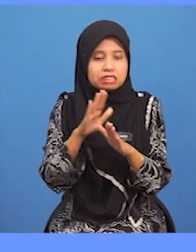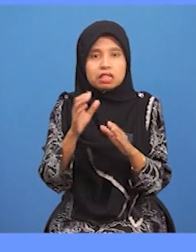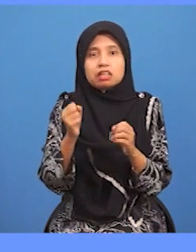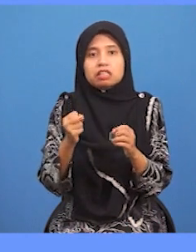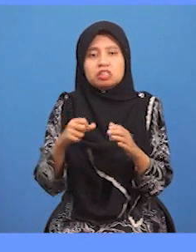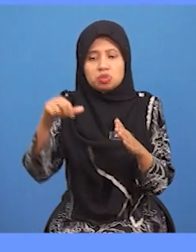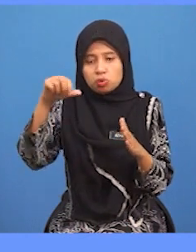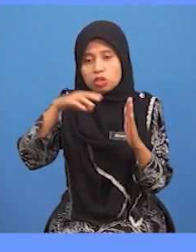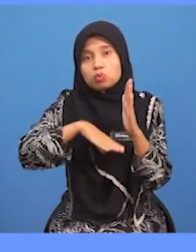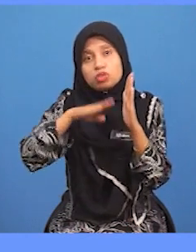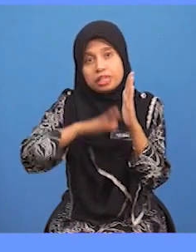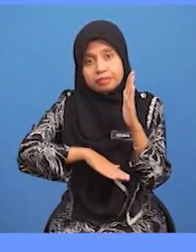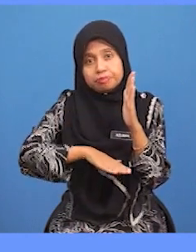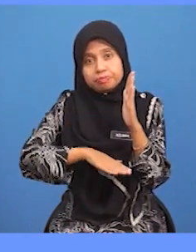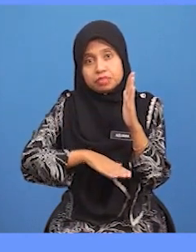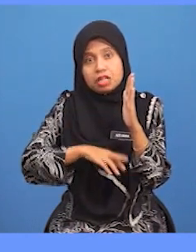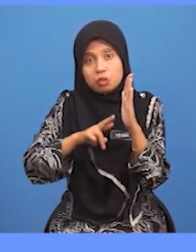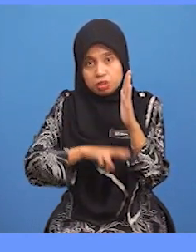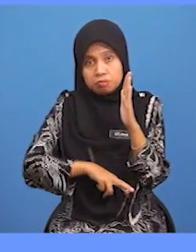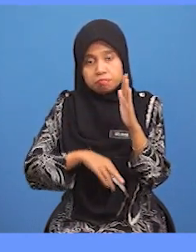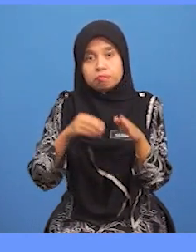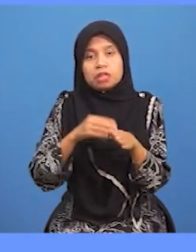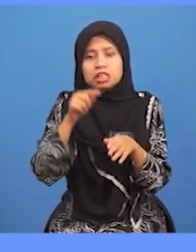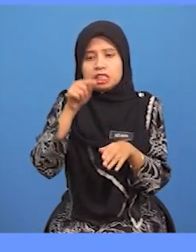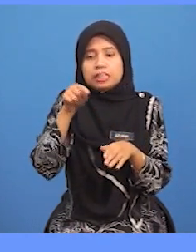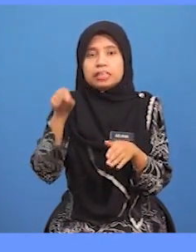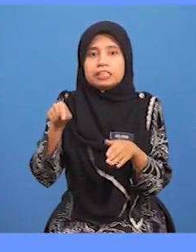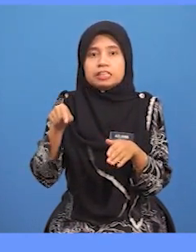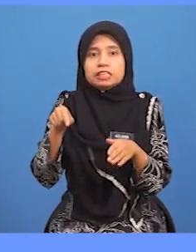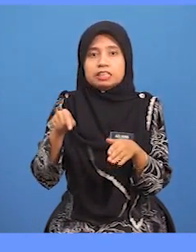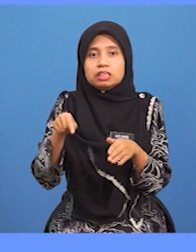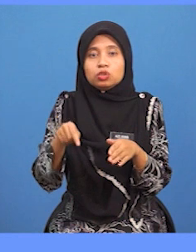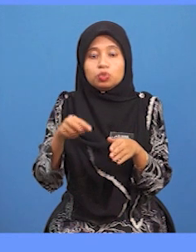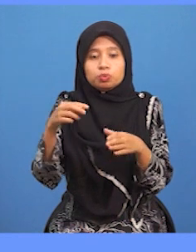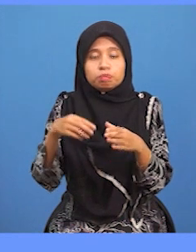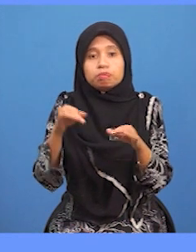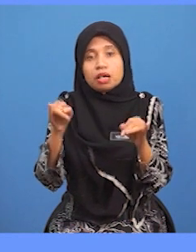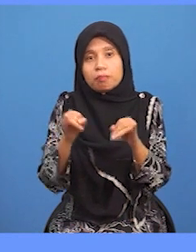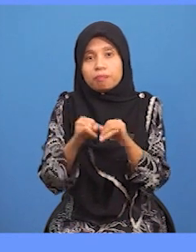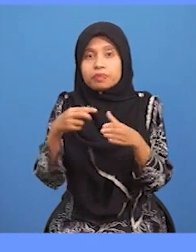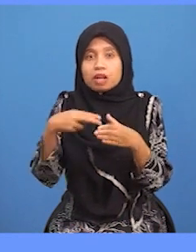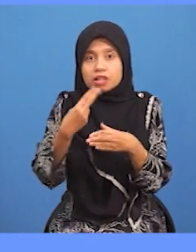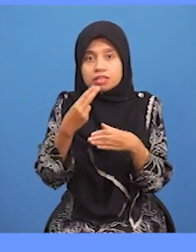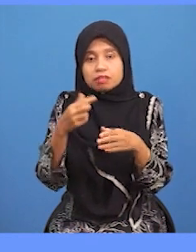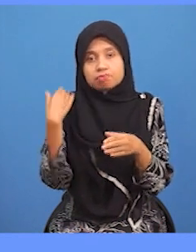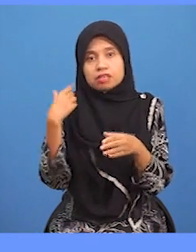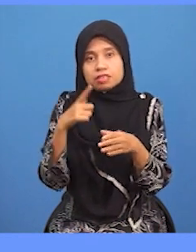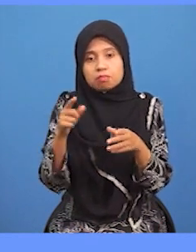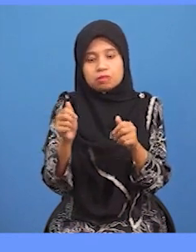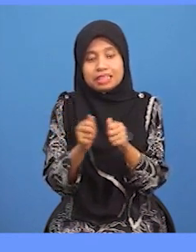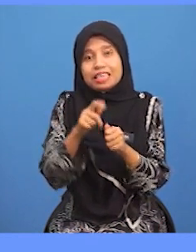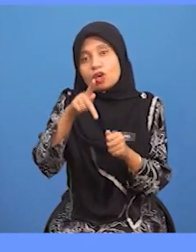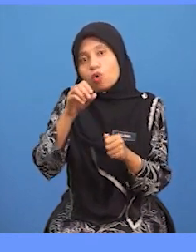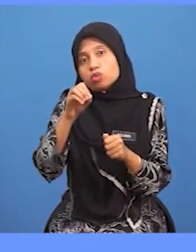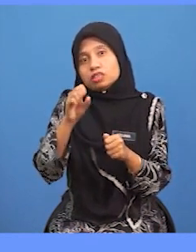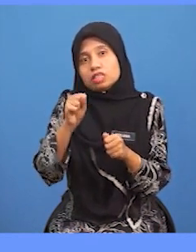mengalami kerugian. Pada titik ini, jumlah hasil adalah sama dengan jumlah kos. Andaian